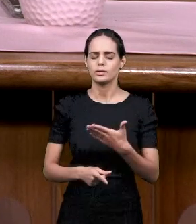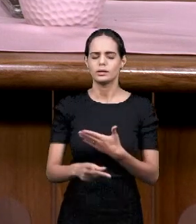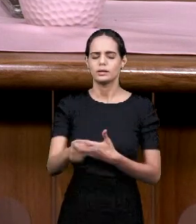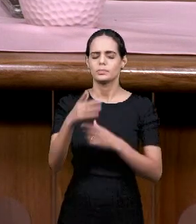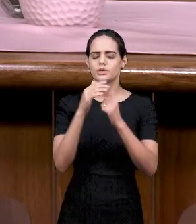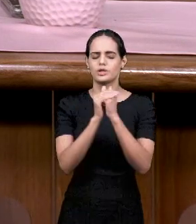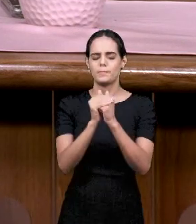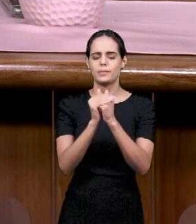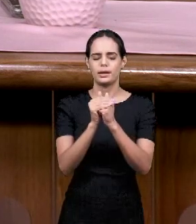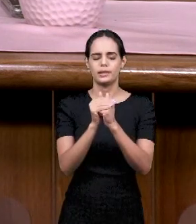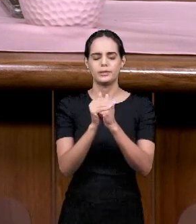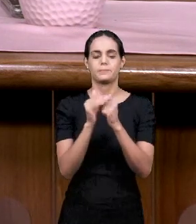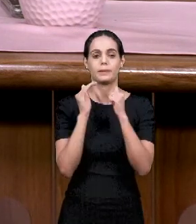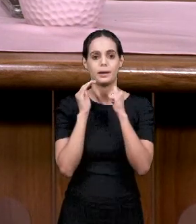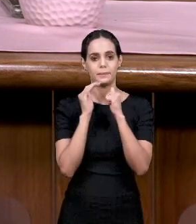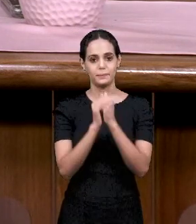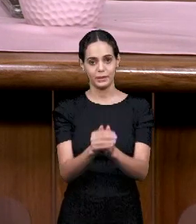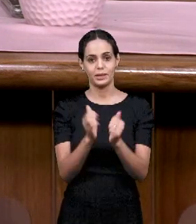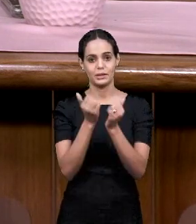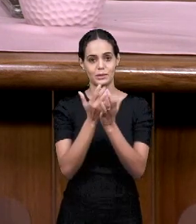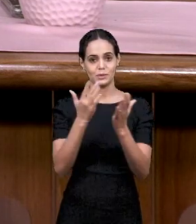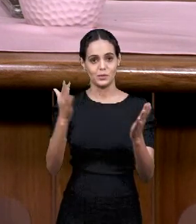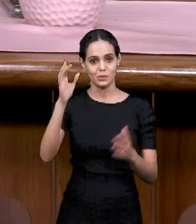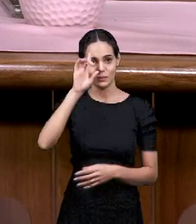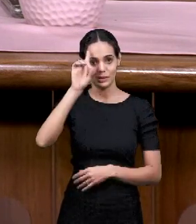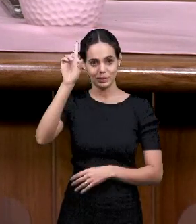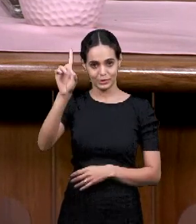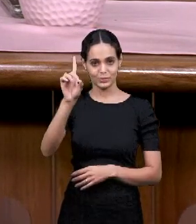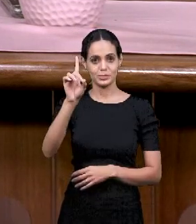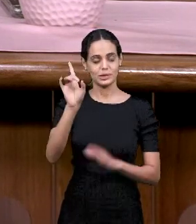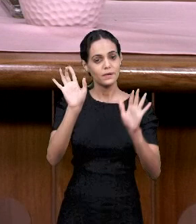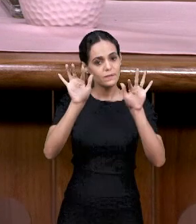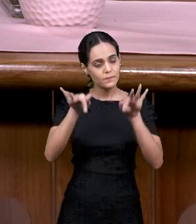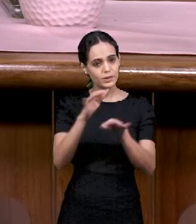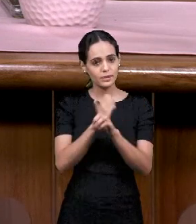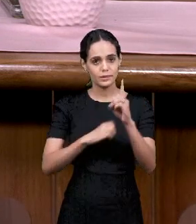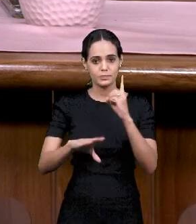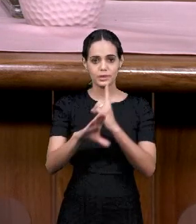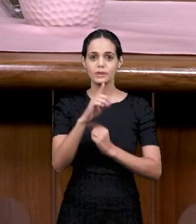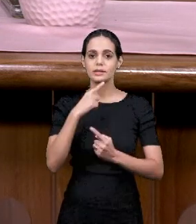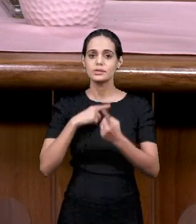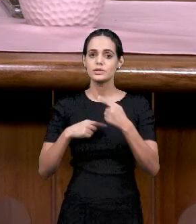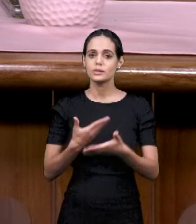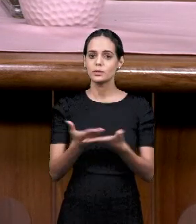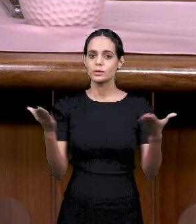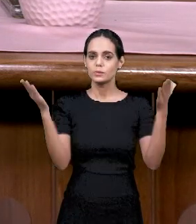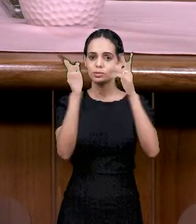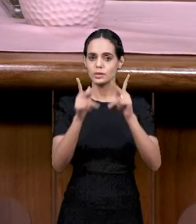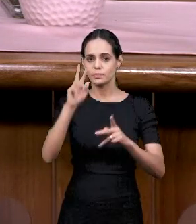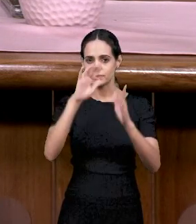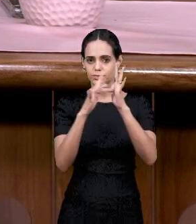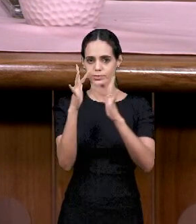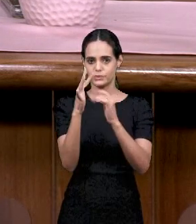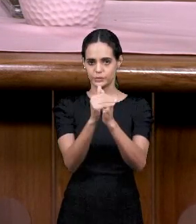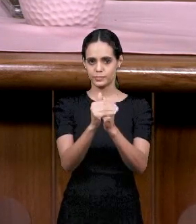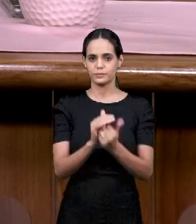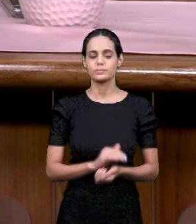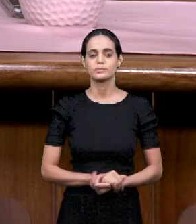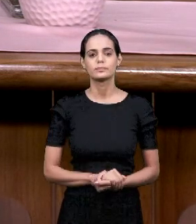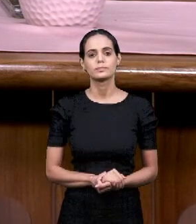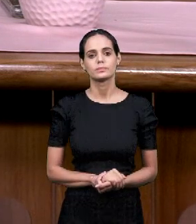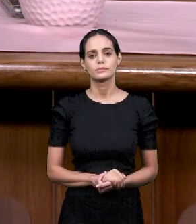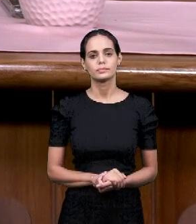toujours. Amen. Gloire à Dieu. Amen, mes frères. Nous finissons ici en disant à tous la paix du Seigneur Jésus.